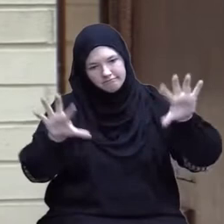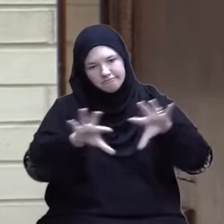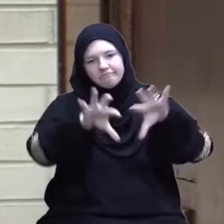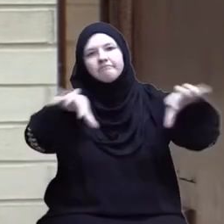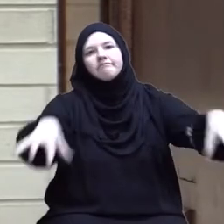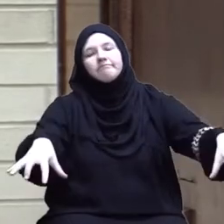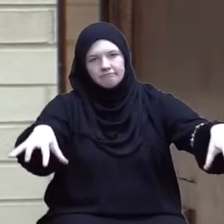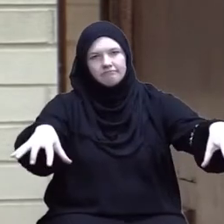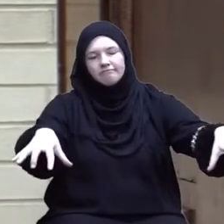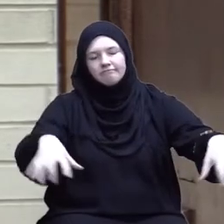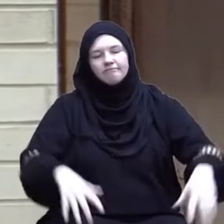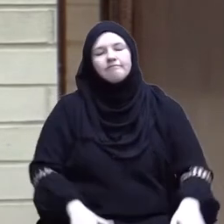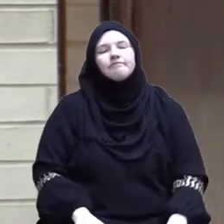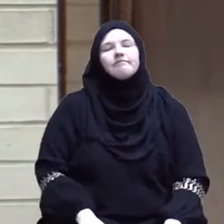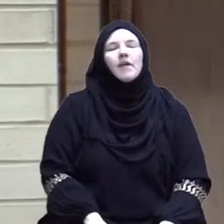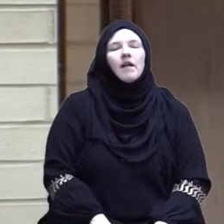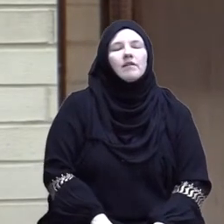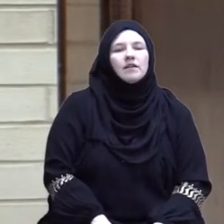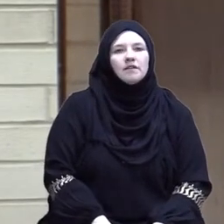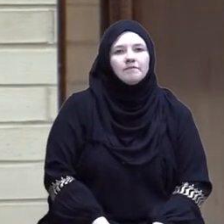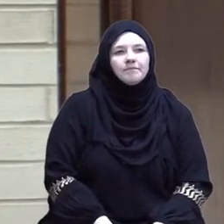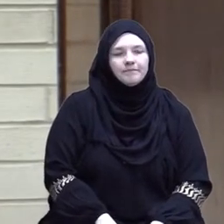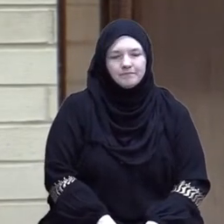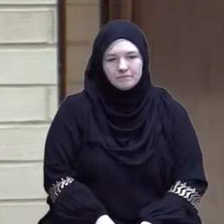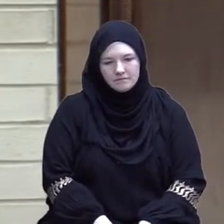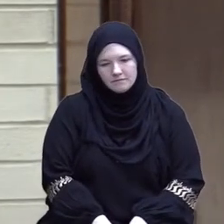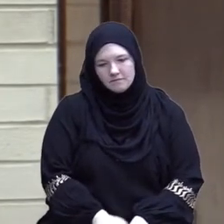ذَلِكَ الْكِتَابُ لَا رَيْبَ فِيهِ هُدًى